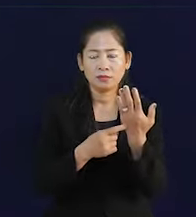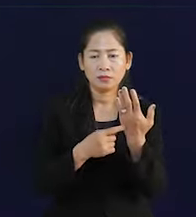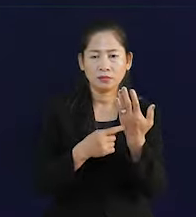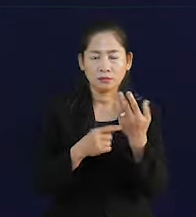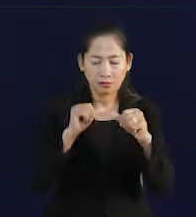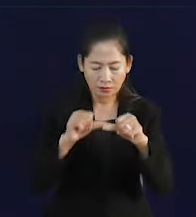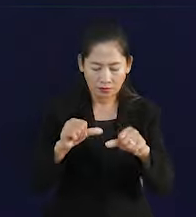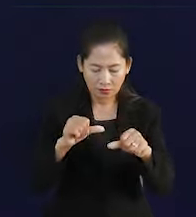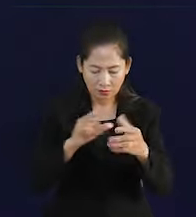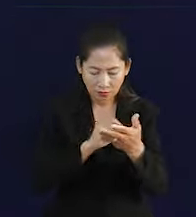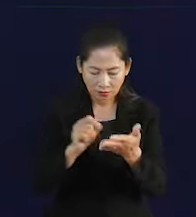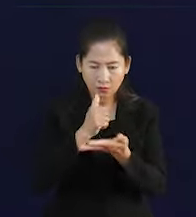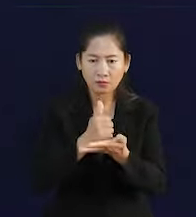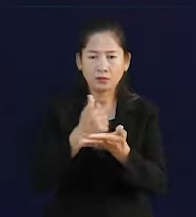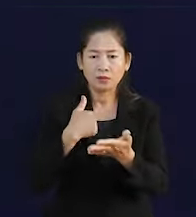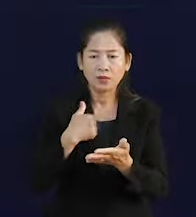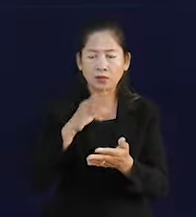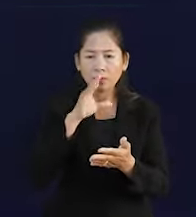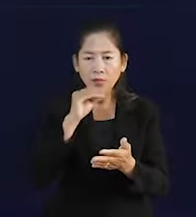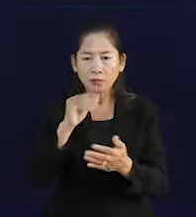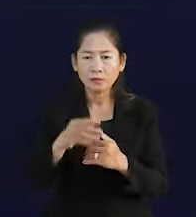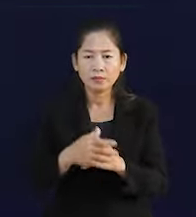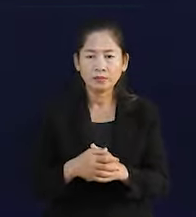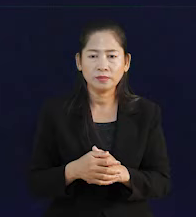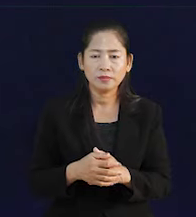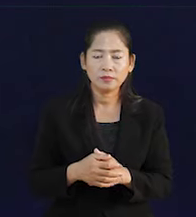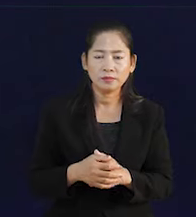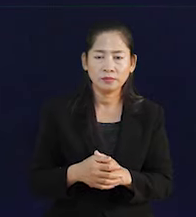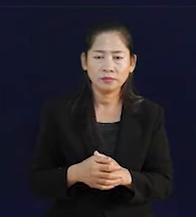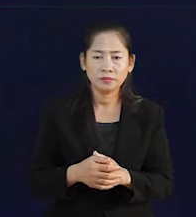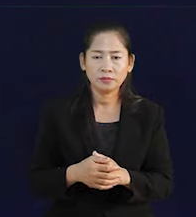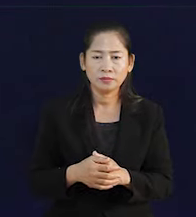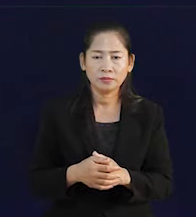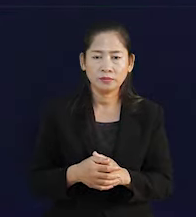សរសេរជាមួយអ្នកគ្រូជួយអ្នកគ្រូណាកូនណាជួយនិយាយមកកូន